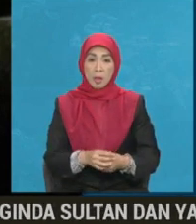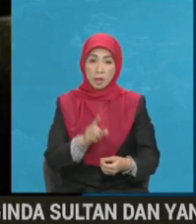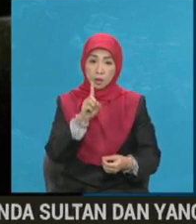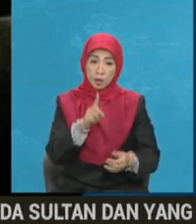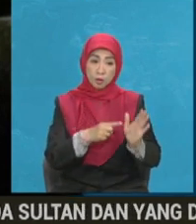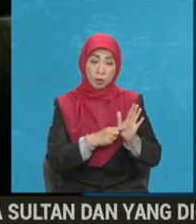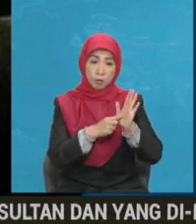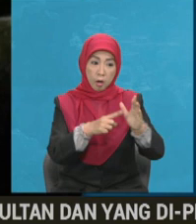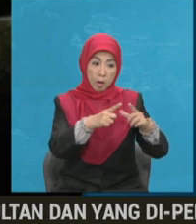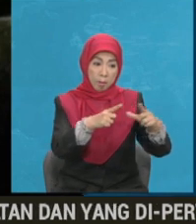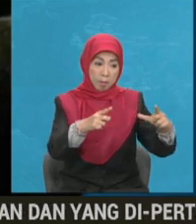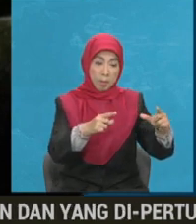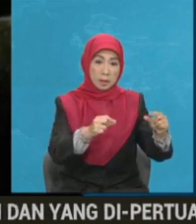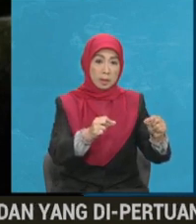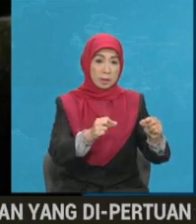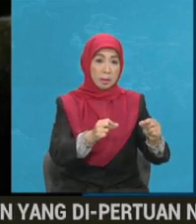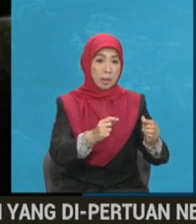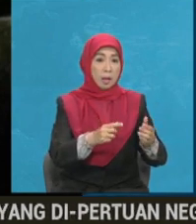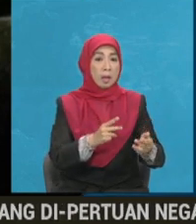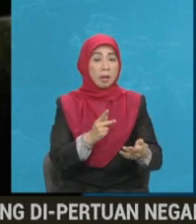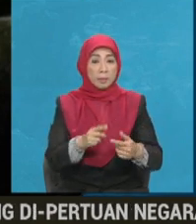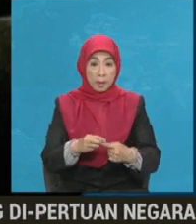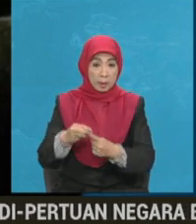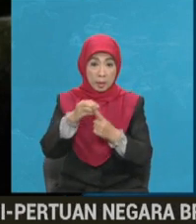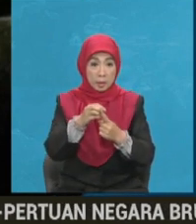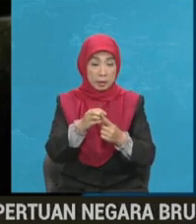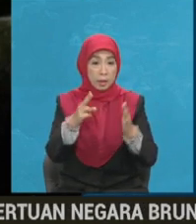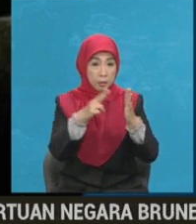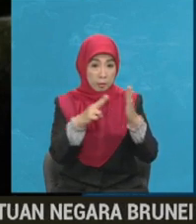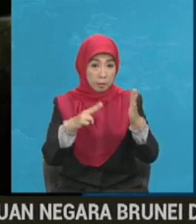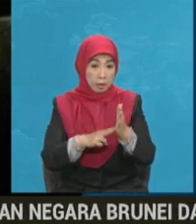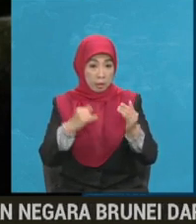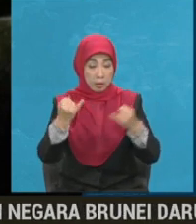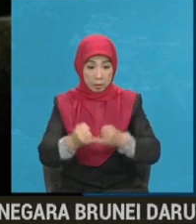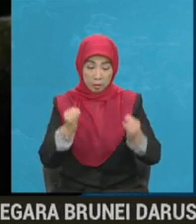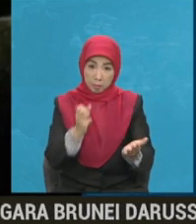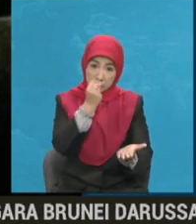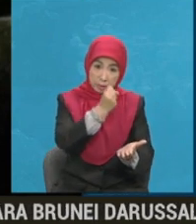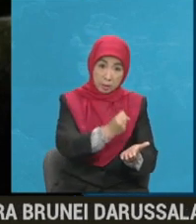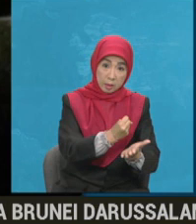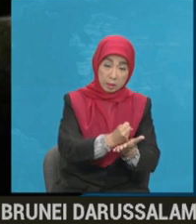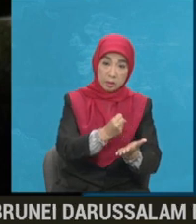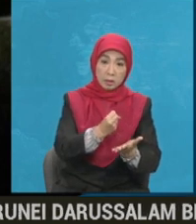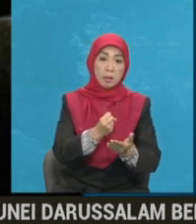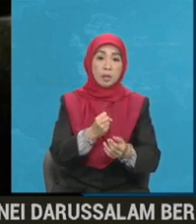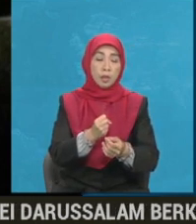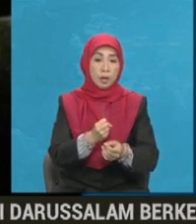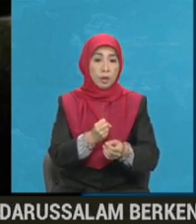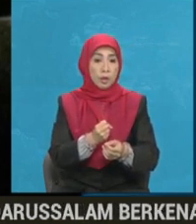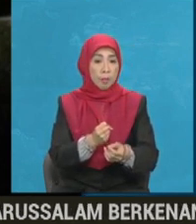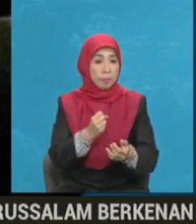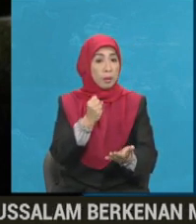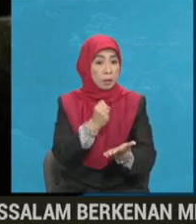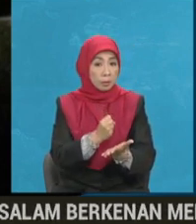pas hastur dikeluarkan dari bagian pengomposan undang-undang jabatan imigresen dan pendaftaran kebangsaan hai bagi pemesan